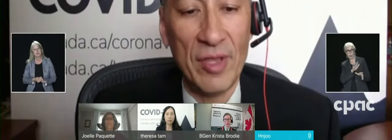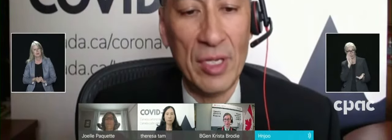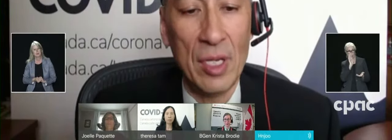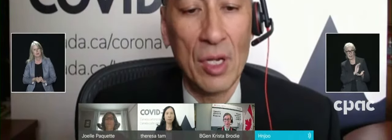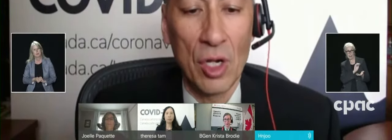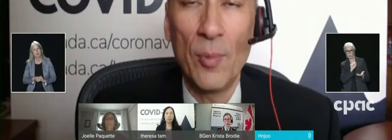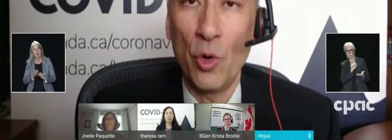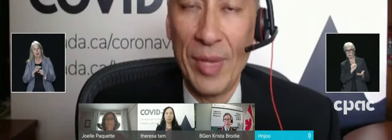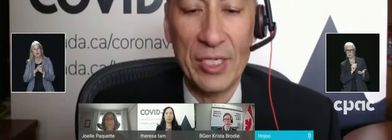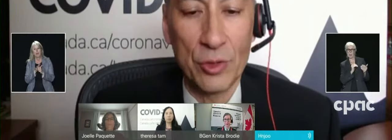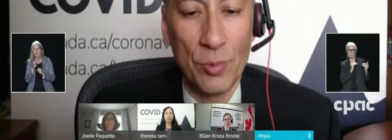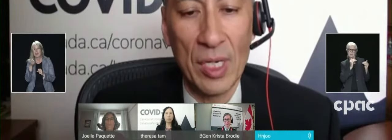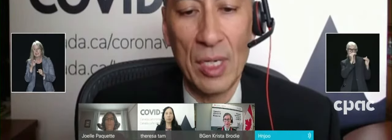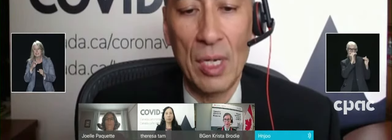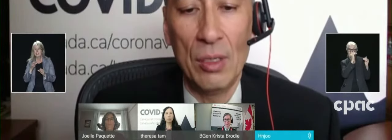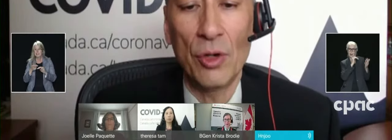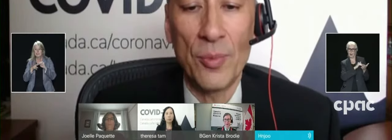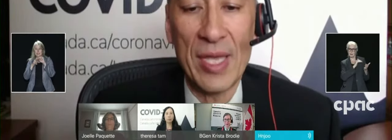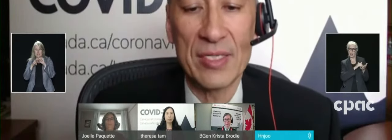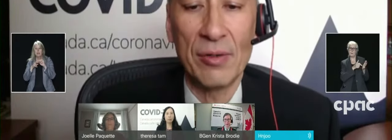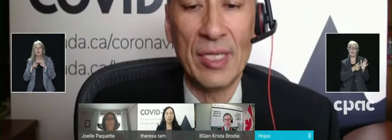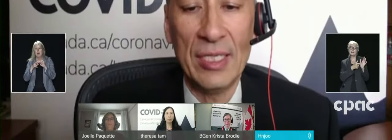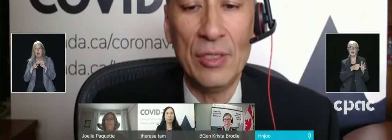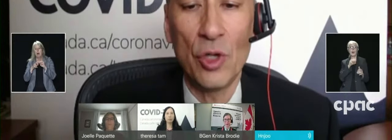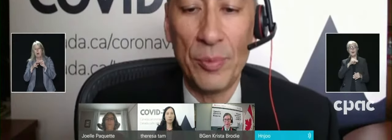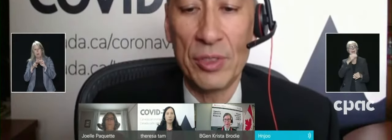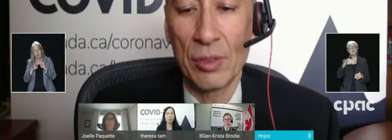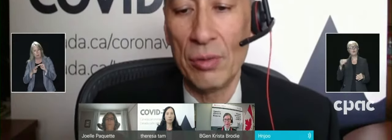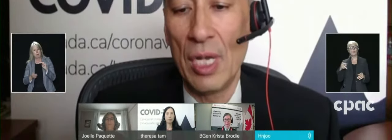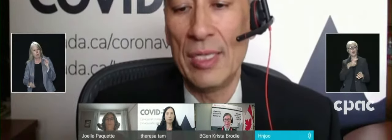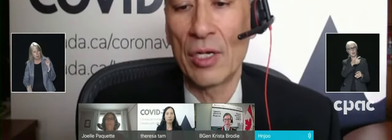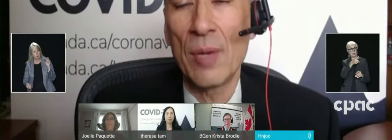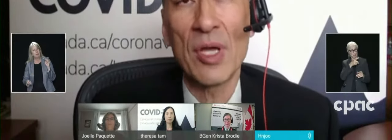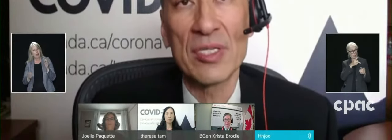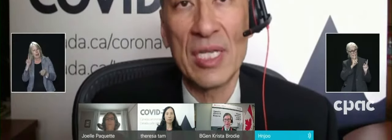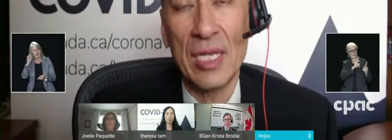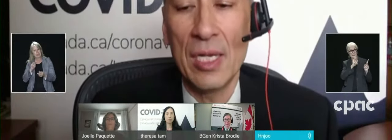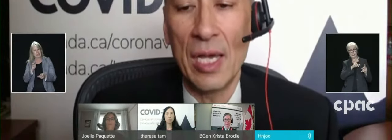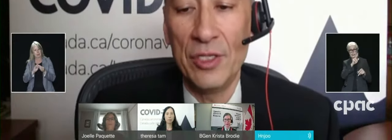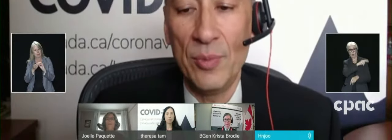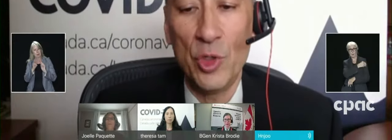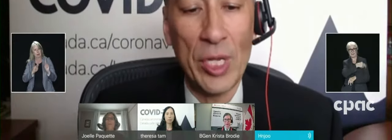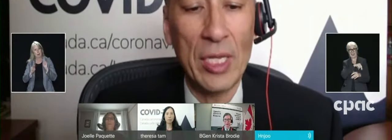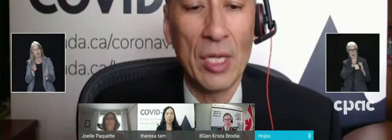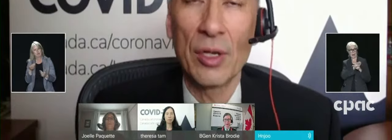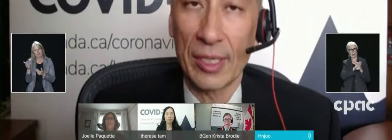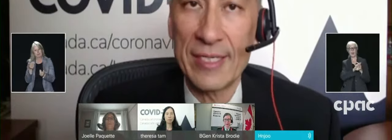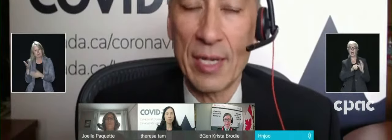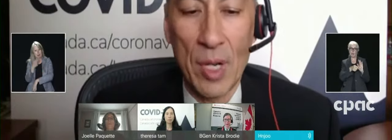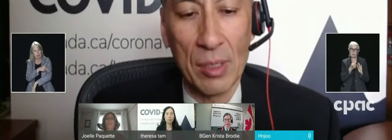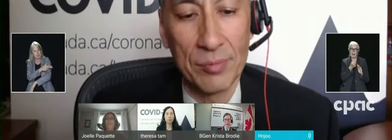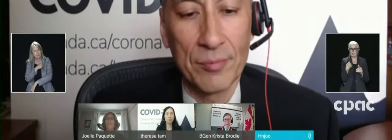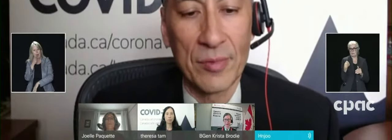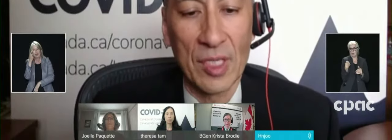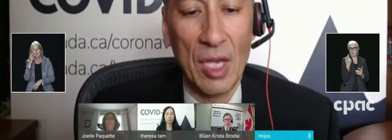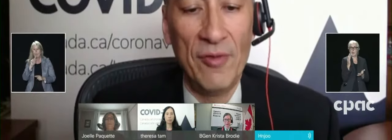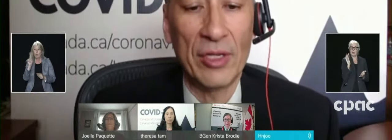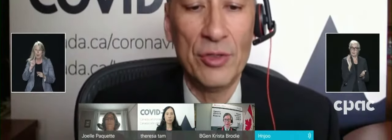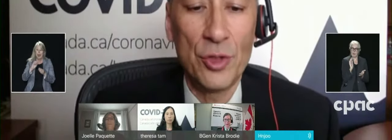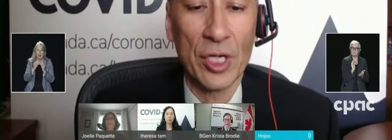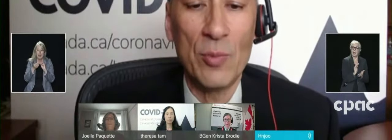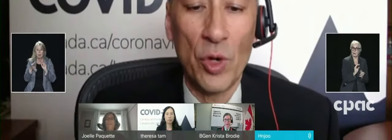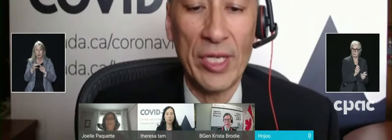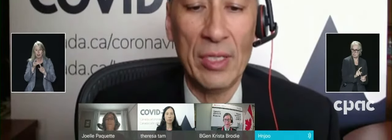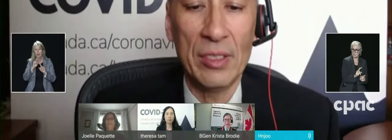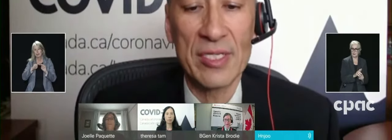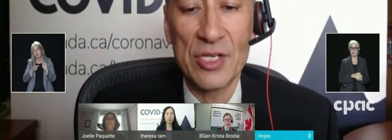encore élevés, comme au Manitoba, l'occupation des lits d'hôpitaux n'a commencé à diminuer que récemment.